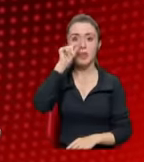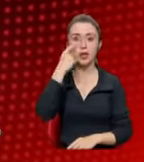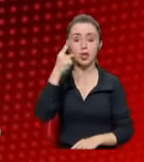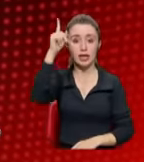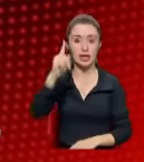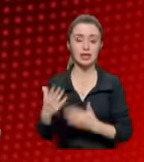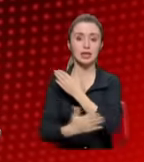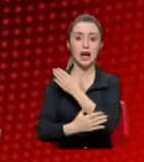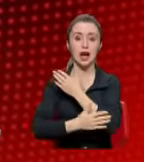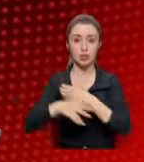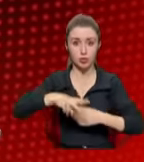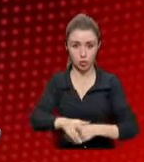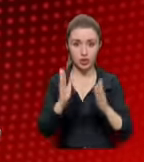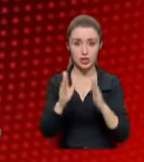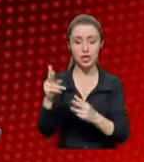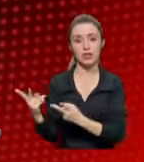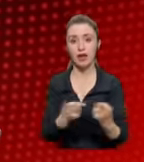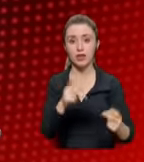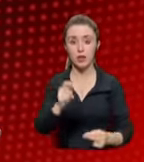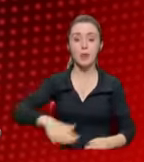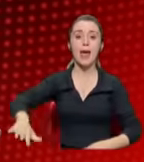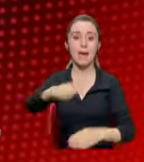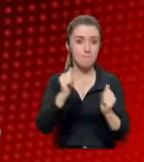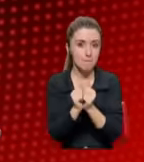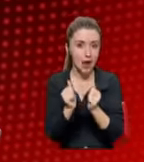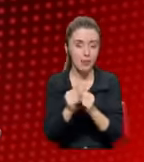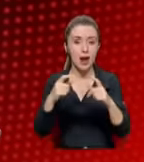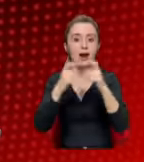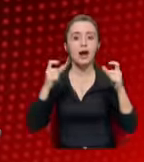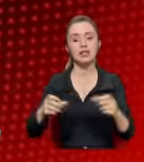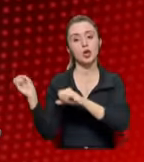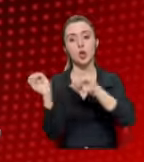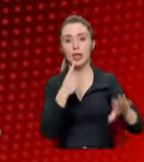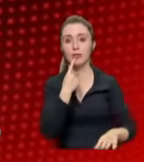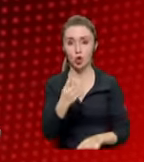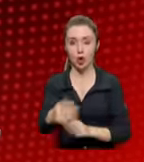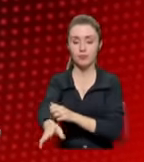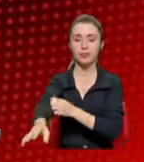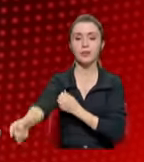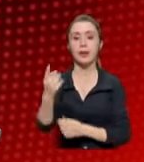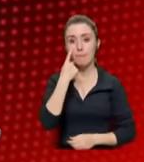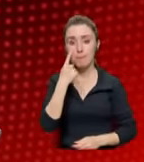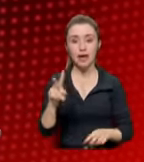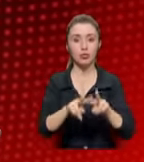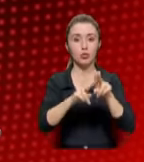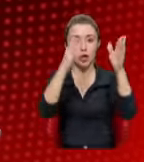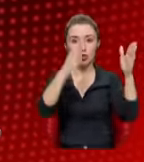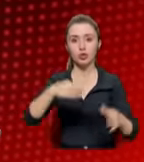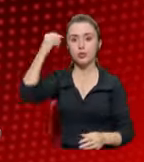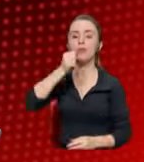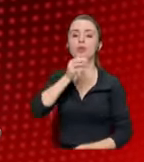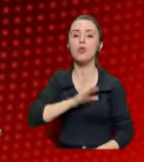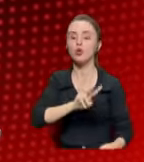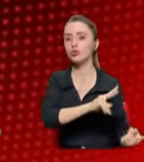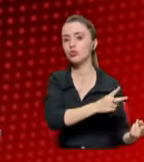ilk yardımlarımız yola çıkacak seni davet ediyorum Hep beraber Gazze'ye yollayalım şimdi bakalım Murat kurum imamoğlu'nun bu